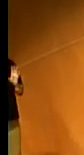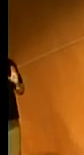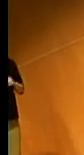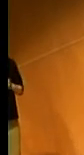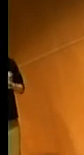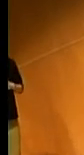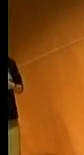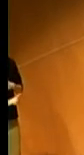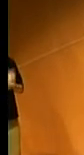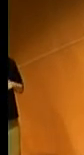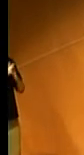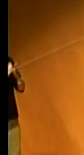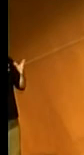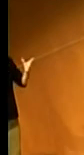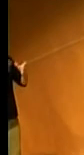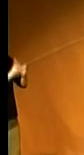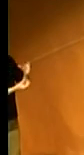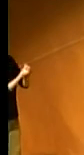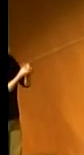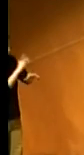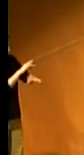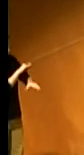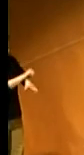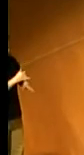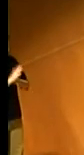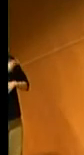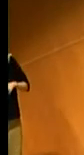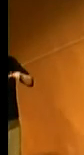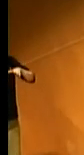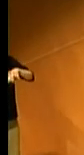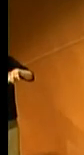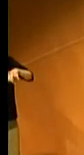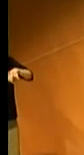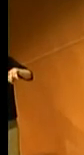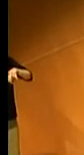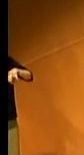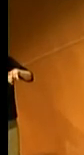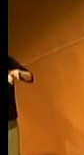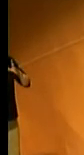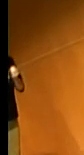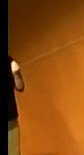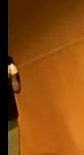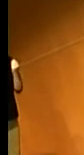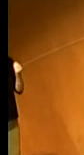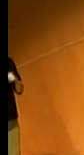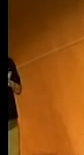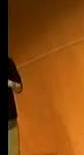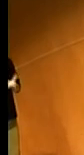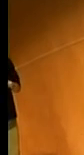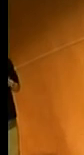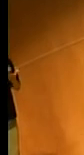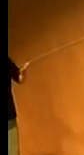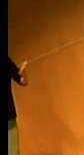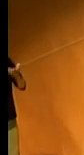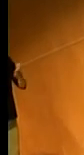de goûter à l'inclusion, mais à l'intégration. Et en fait, c'est parce que j'étais en échec